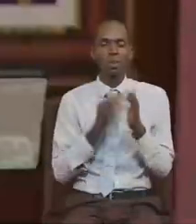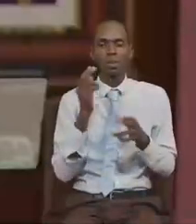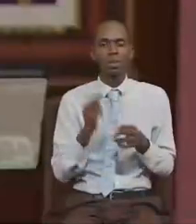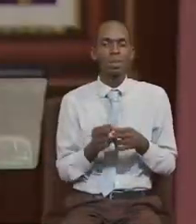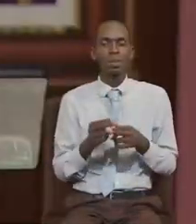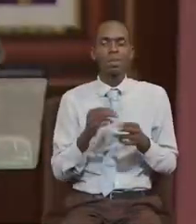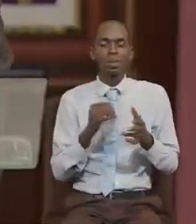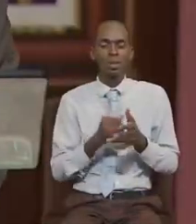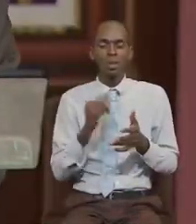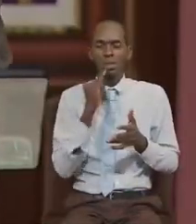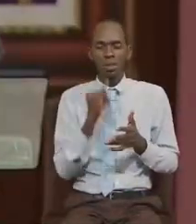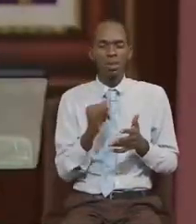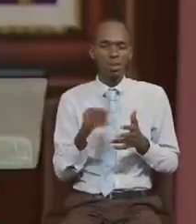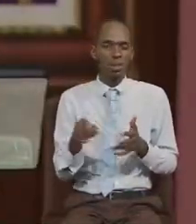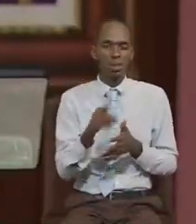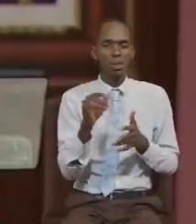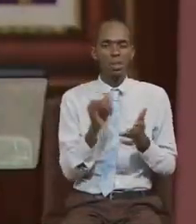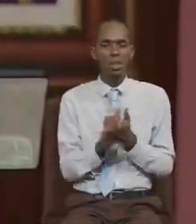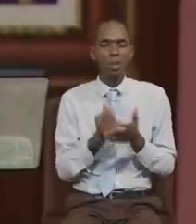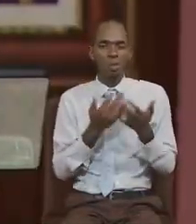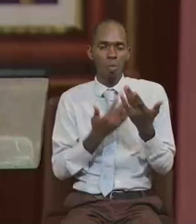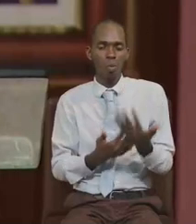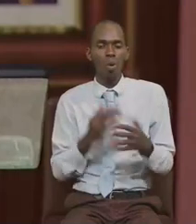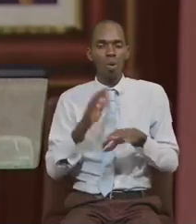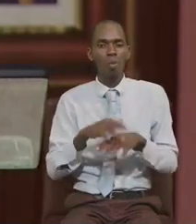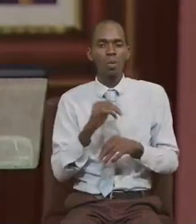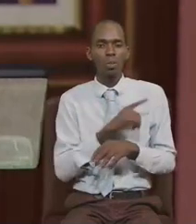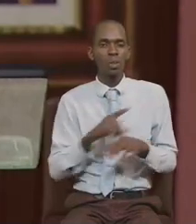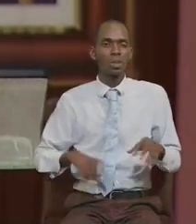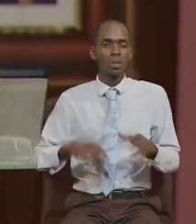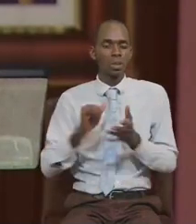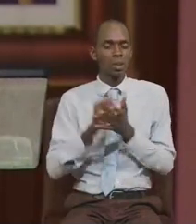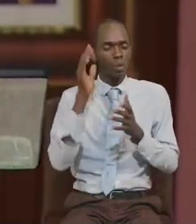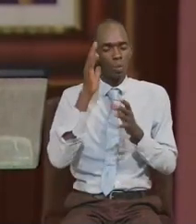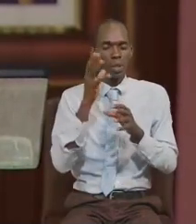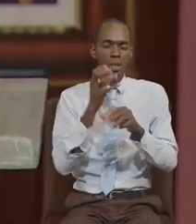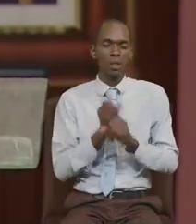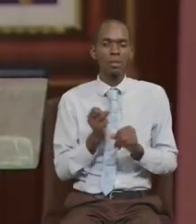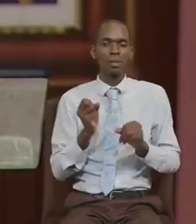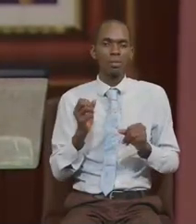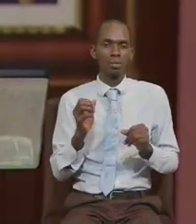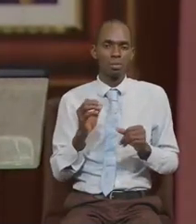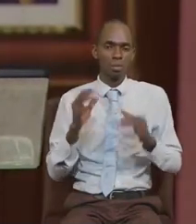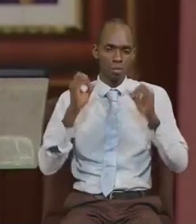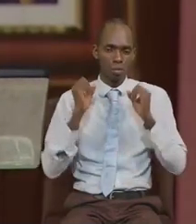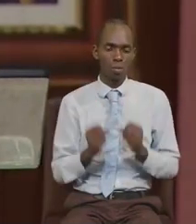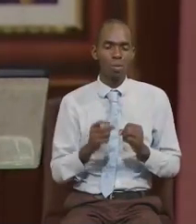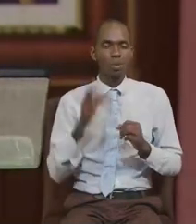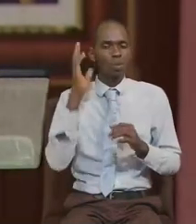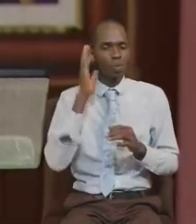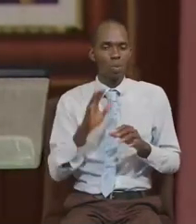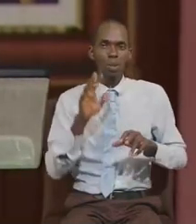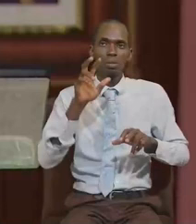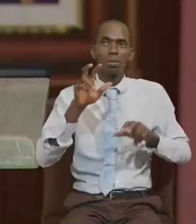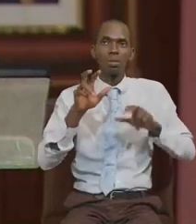ceux qui se confient en l'Éternel renouvellent leur force. Ils prennent le vol.